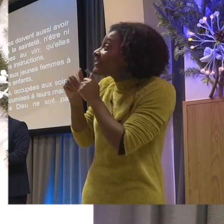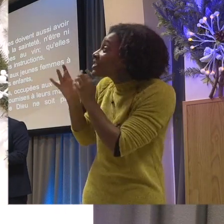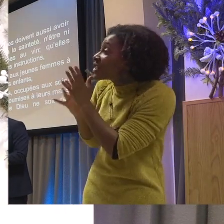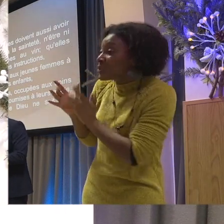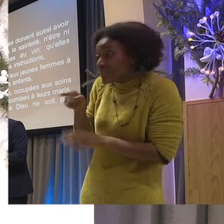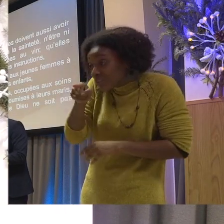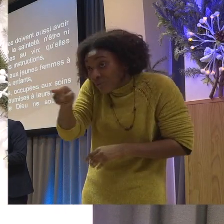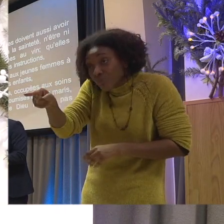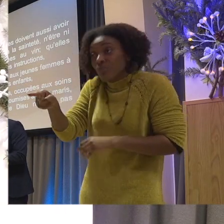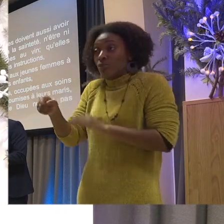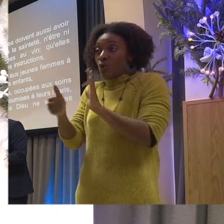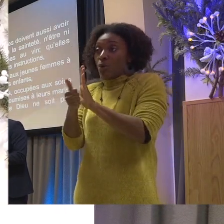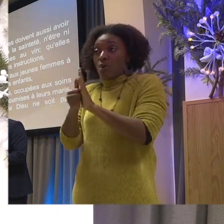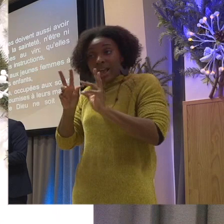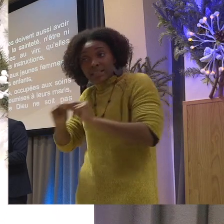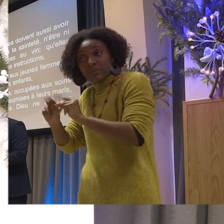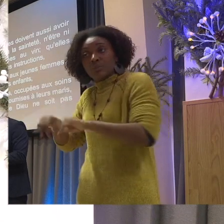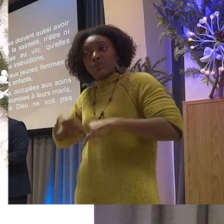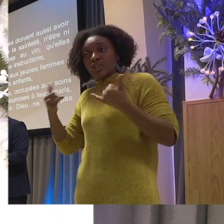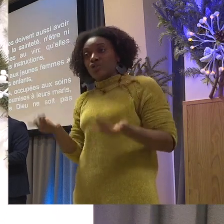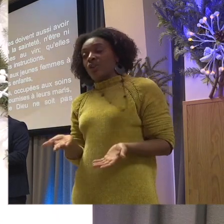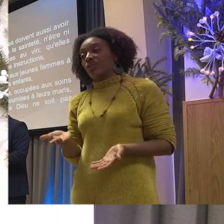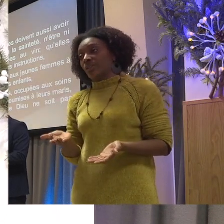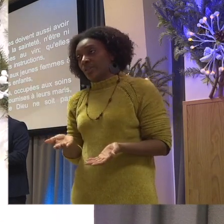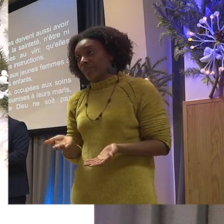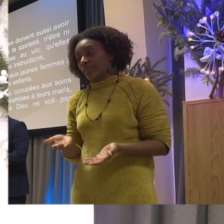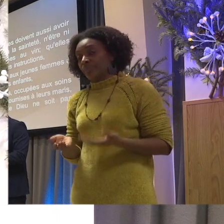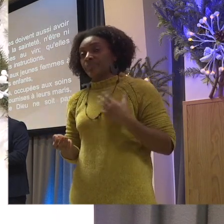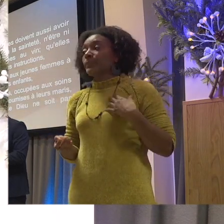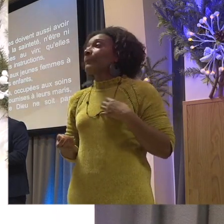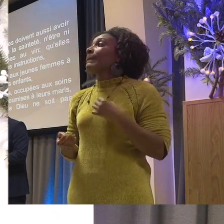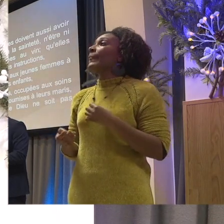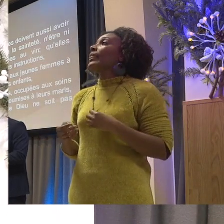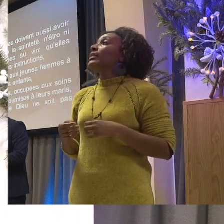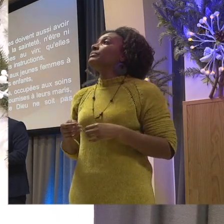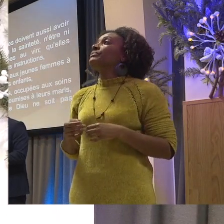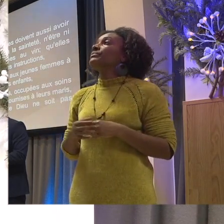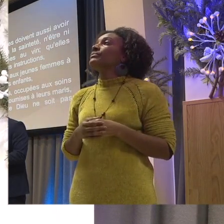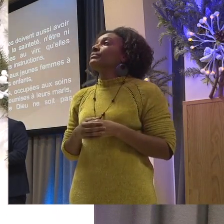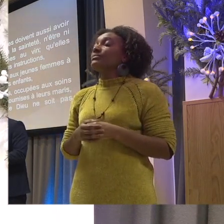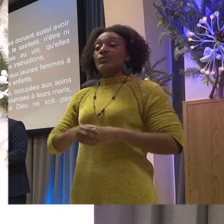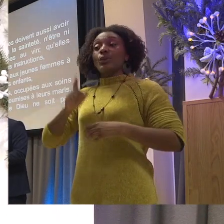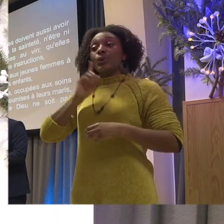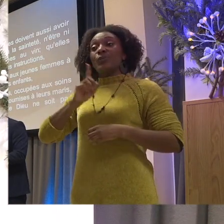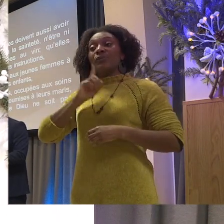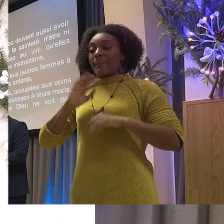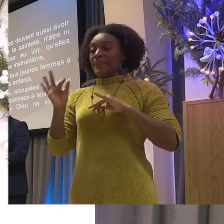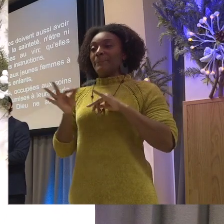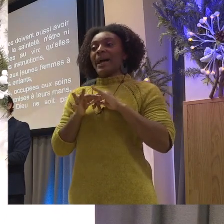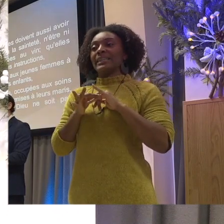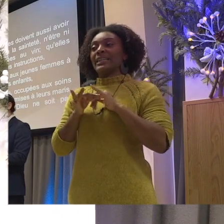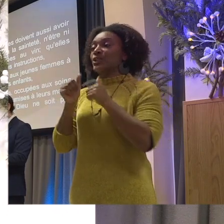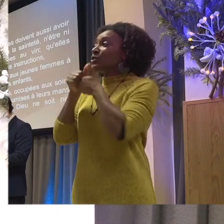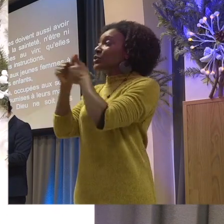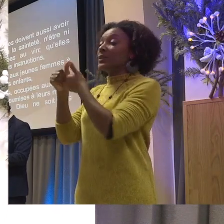C'est votre devoir, mes sœurs. Au verset 5, il nous est dit qu'une femme mariée qui applique la parole de Dieu fait preuve de